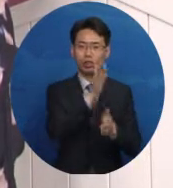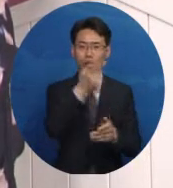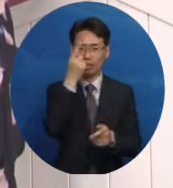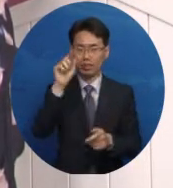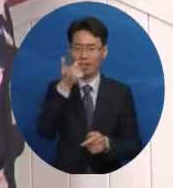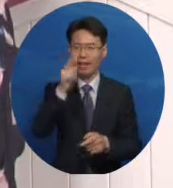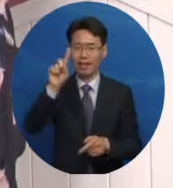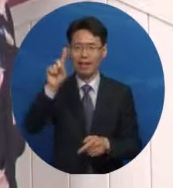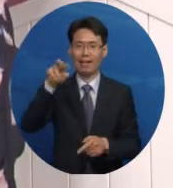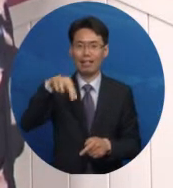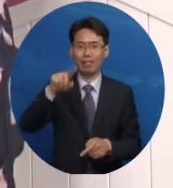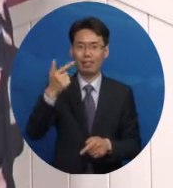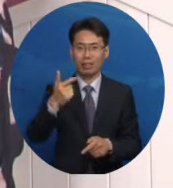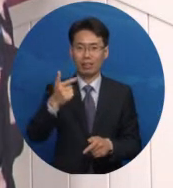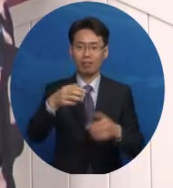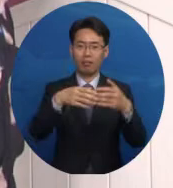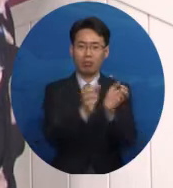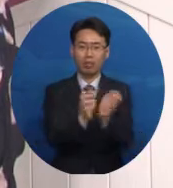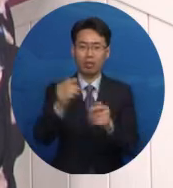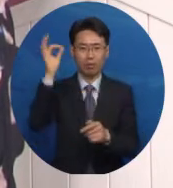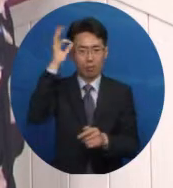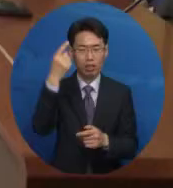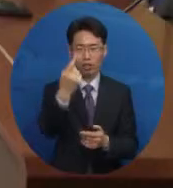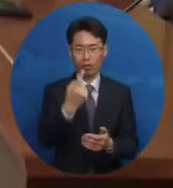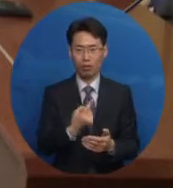하산군 방문단이 우리 시를 찾았습니다.